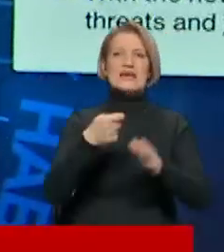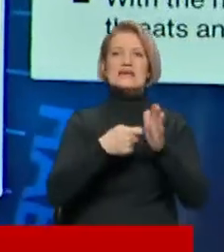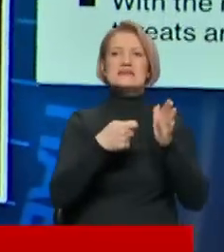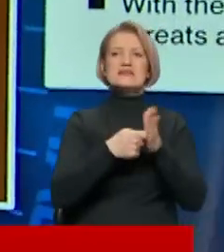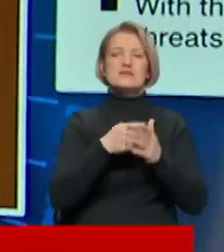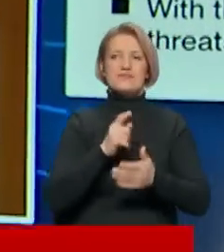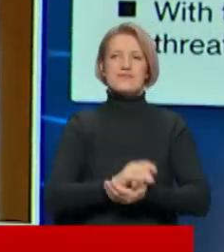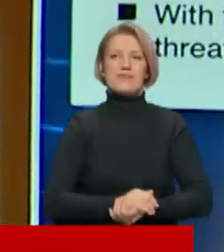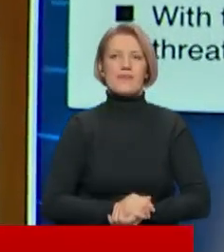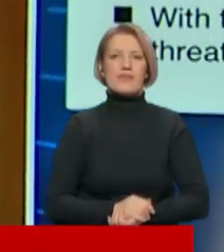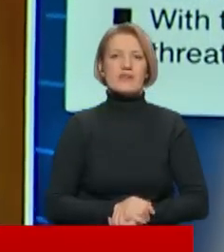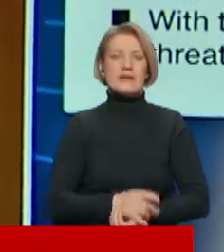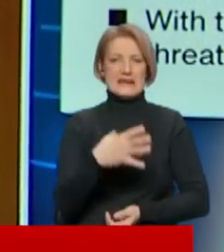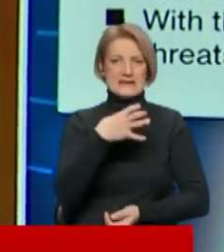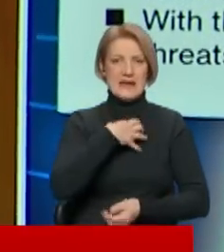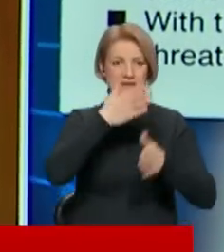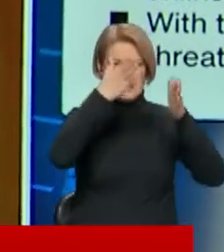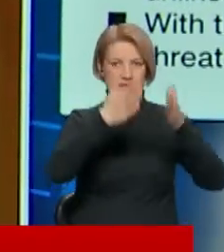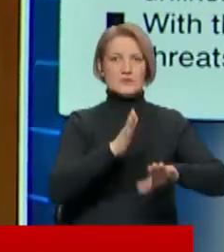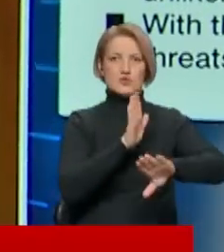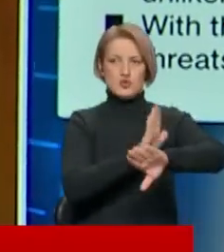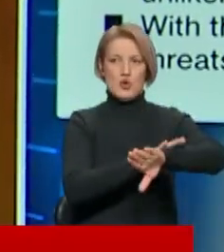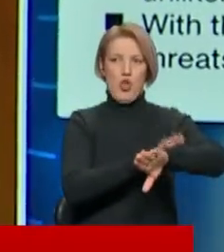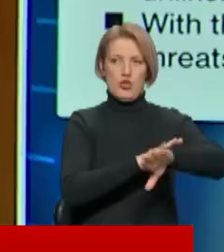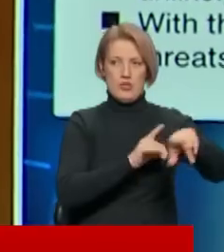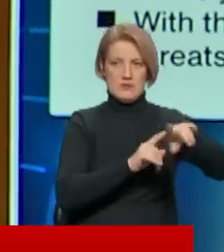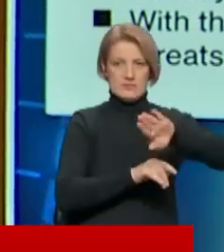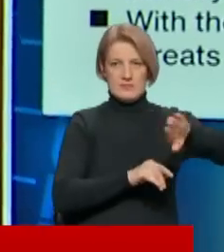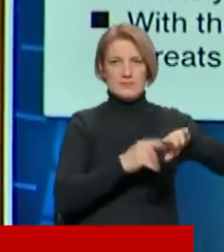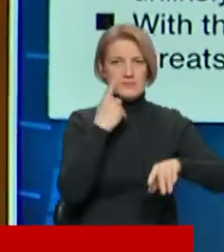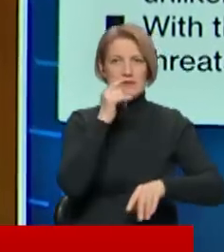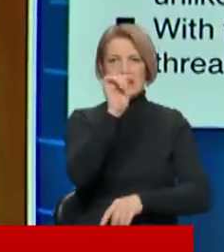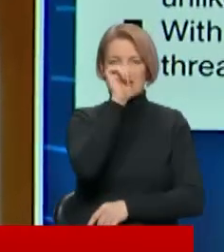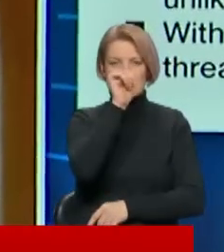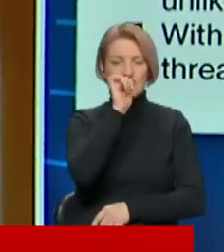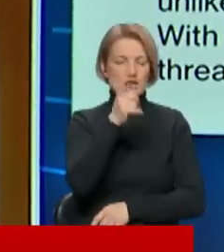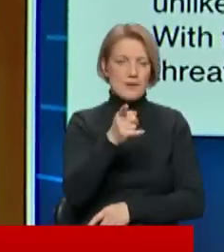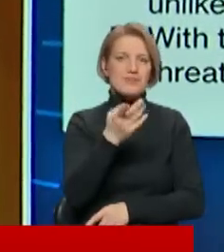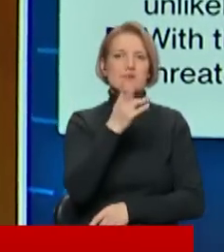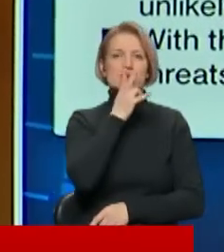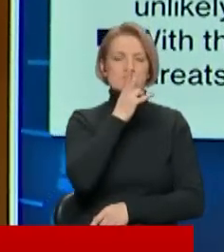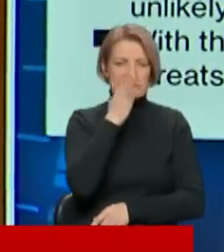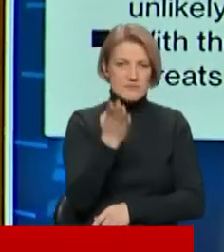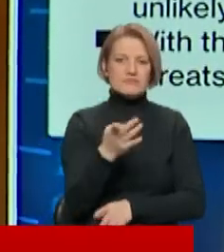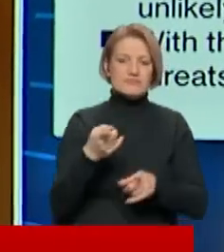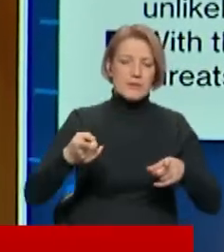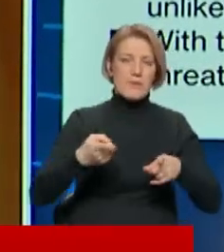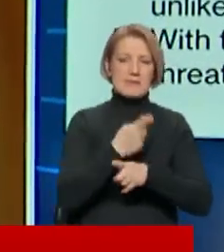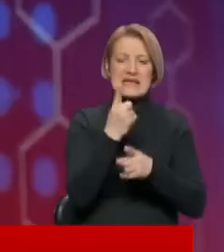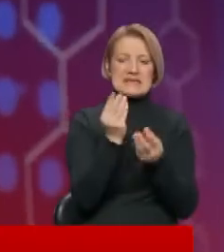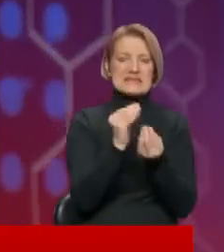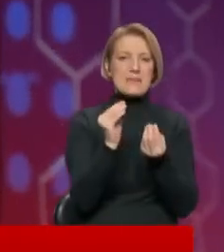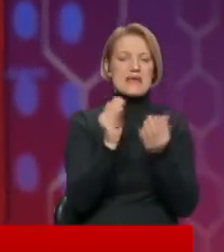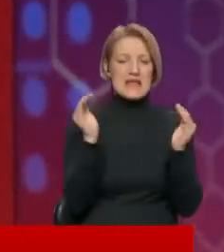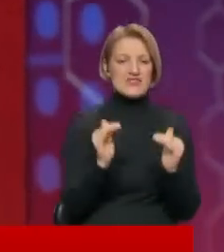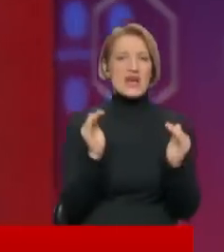Özgür Evet kendisi bir yandan böyle Eee içkiye alkollü içeceklere tütün mamüllerini biz zam